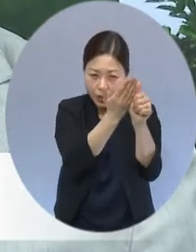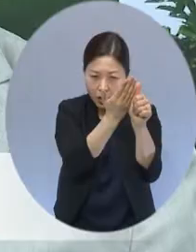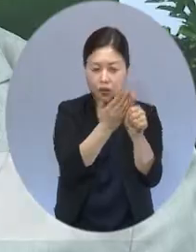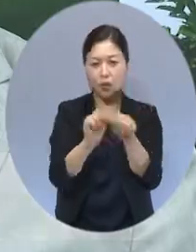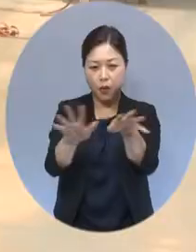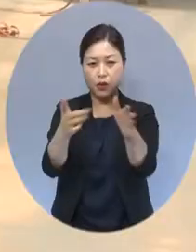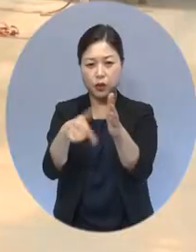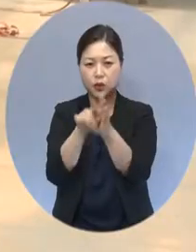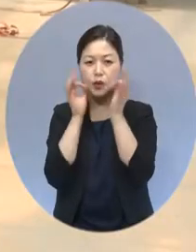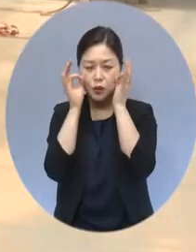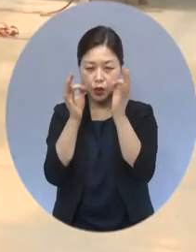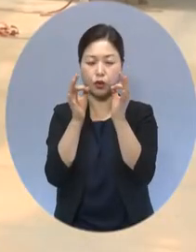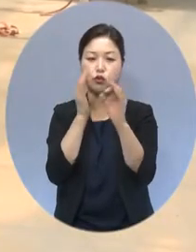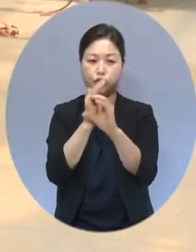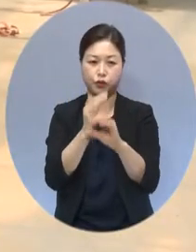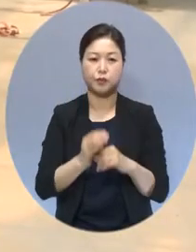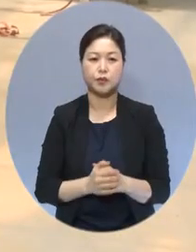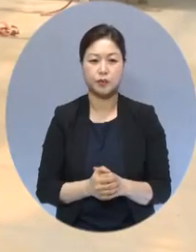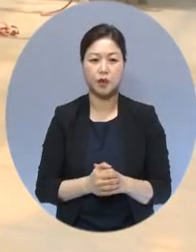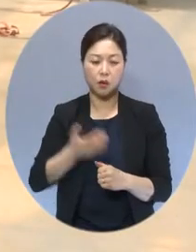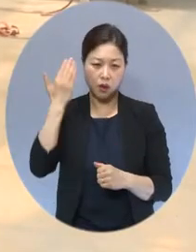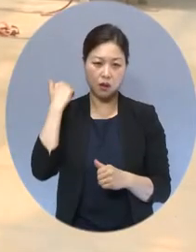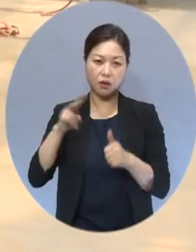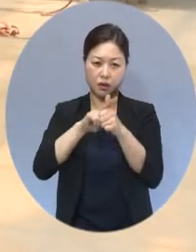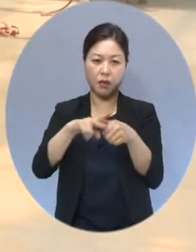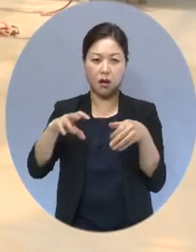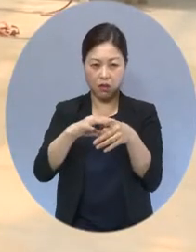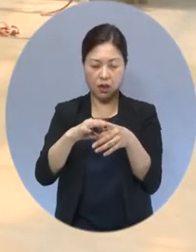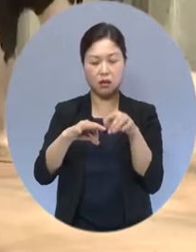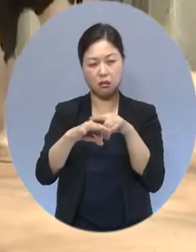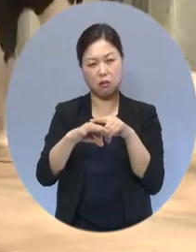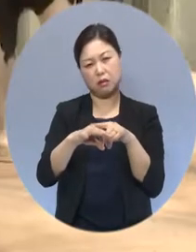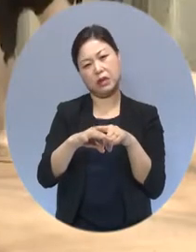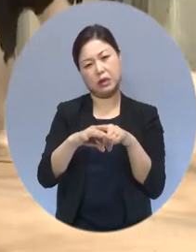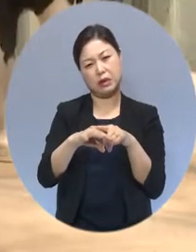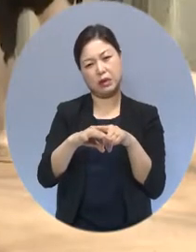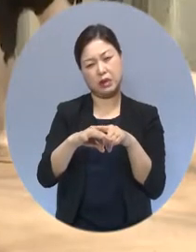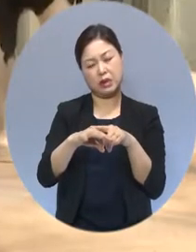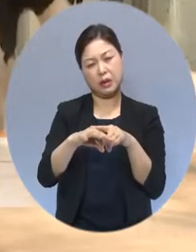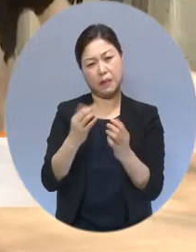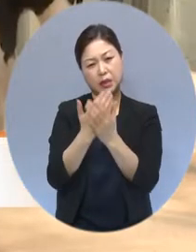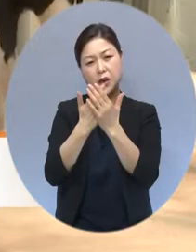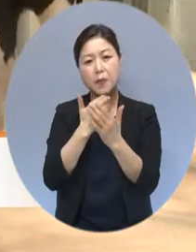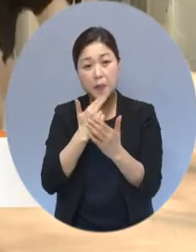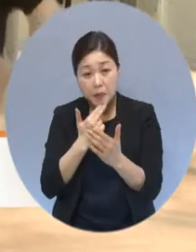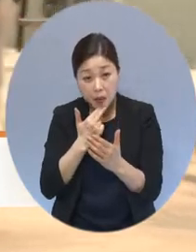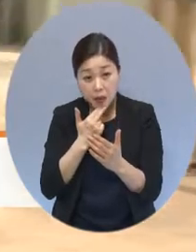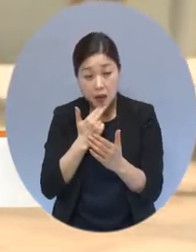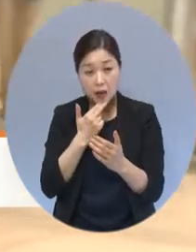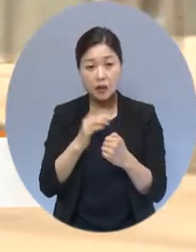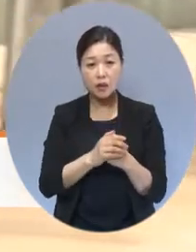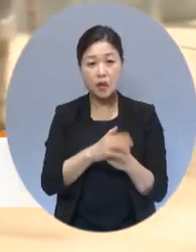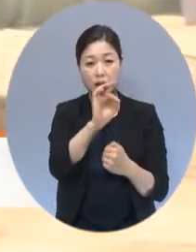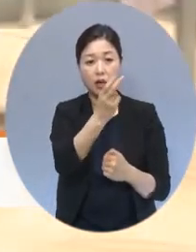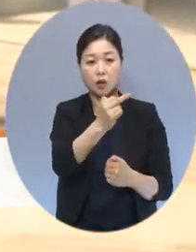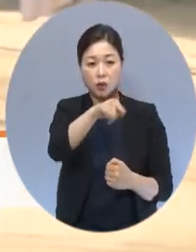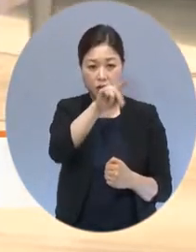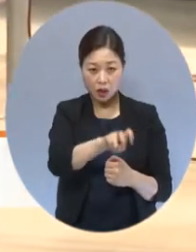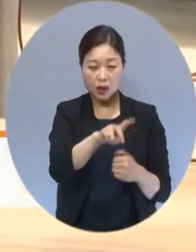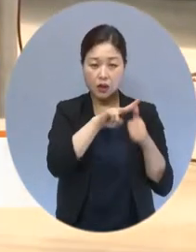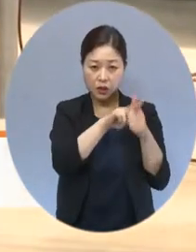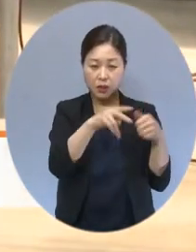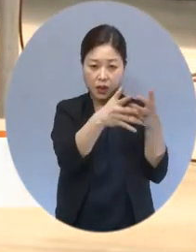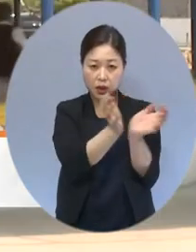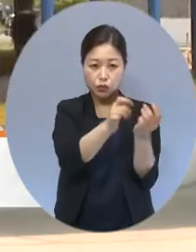있습니다. 과거 승마 관련 인프라가 빈약했던 진안군의 용담 승마 클럽의 운영으로